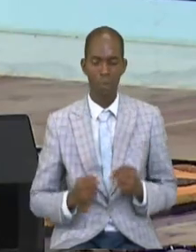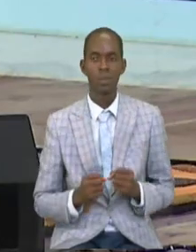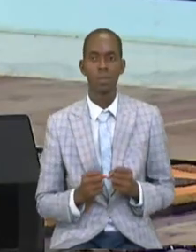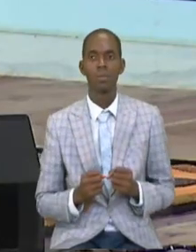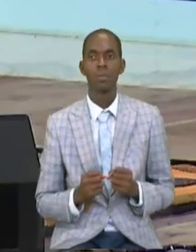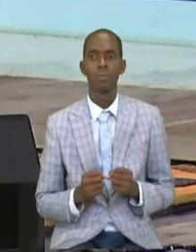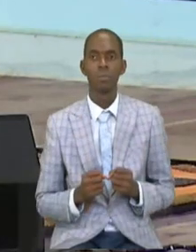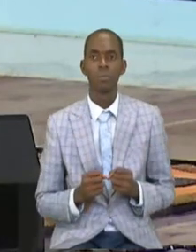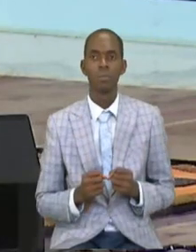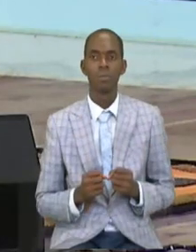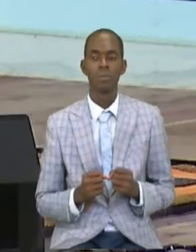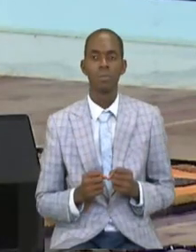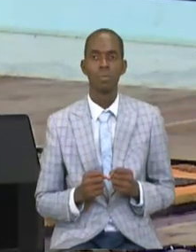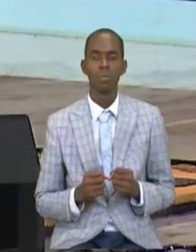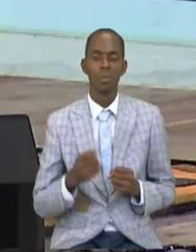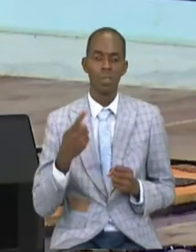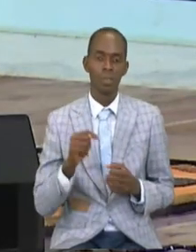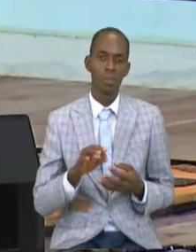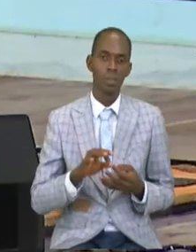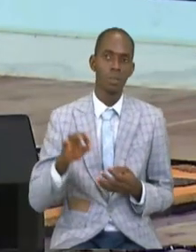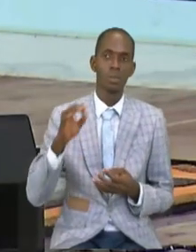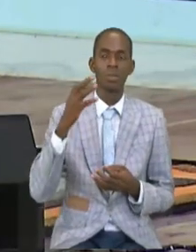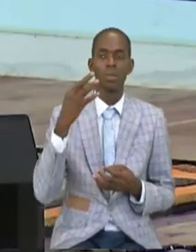l'esprit de puissance.